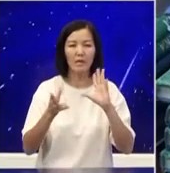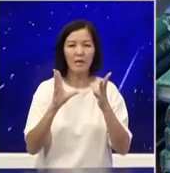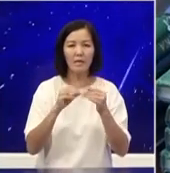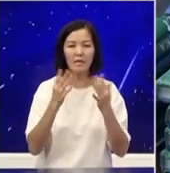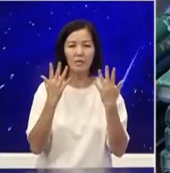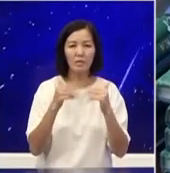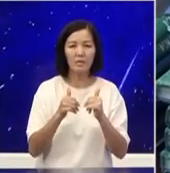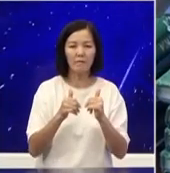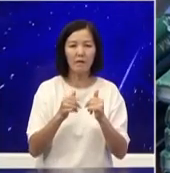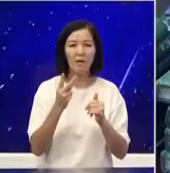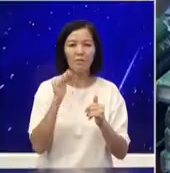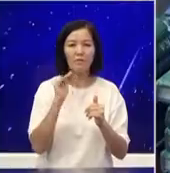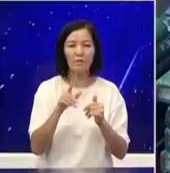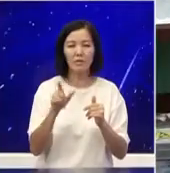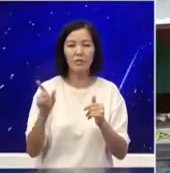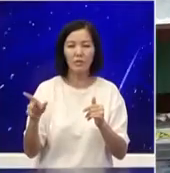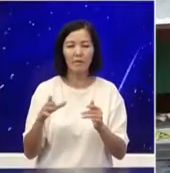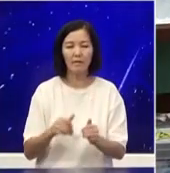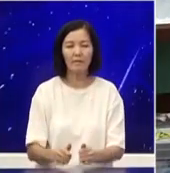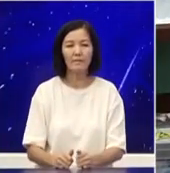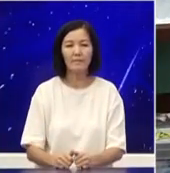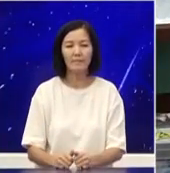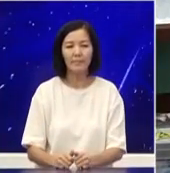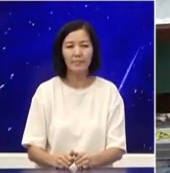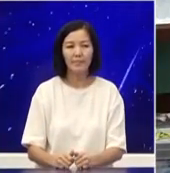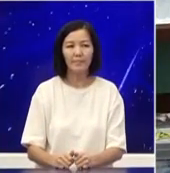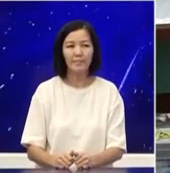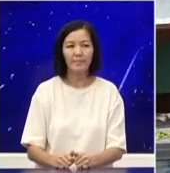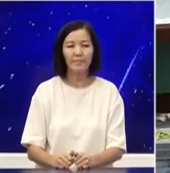здесь составляет более 2000 человек.